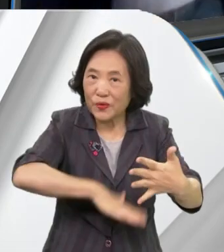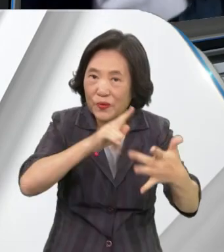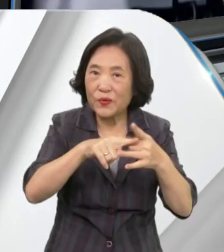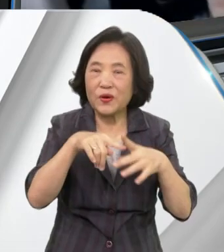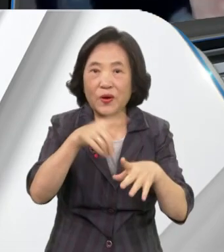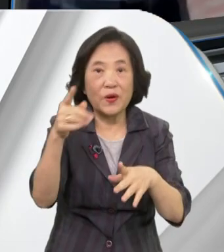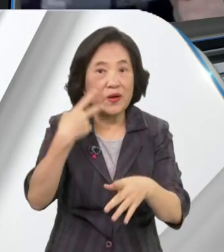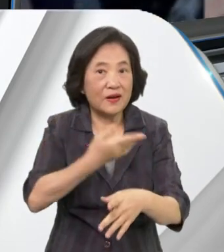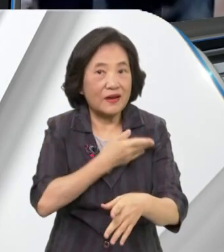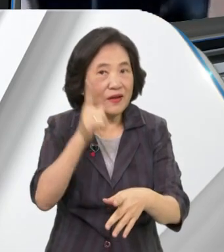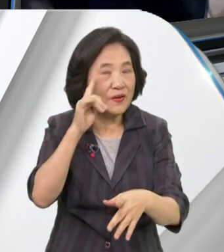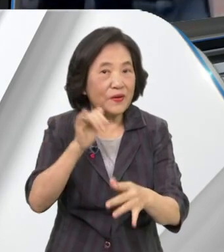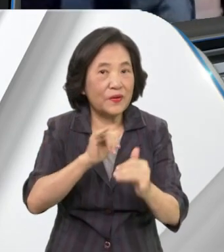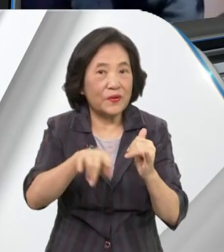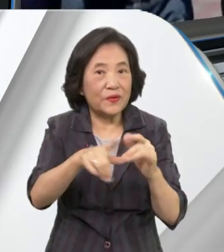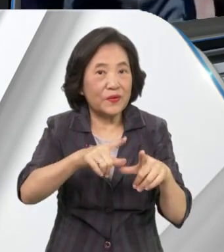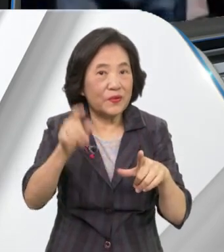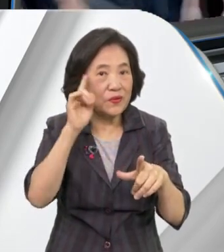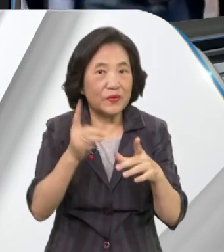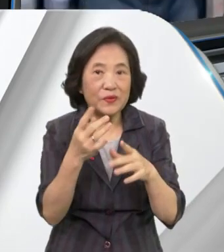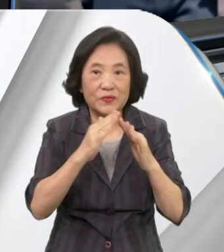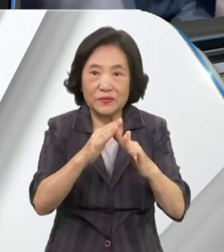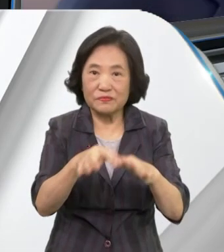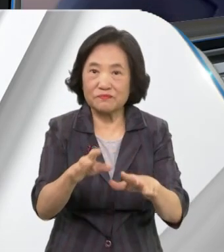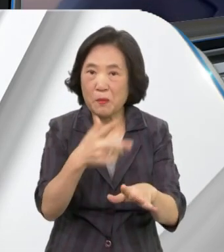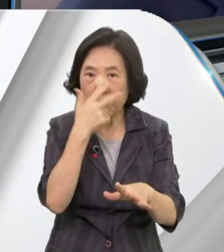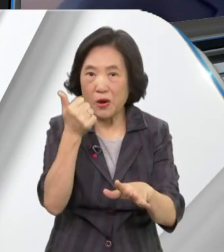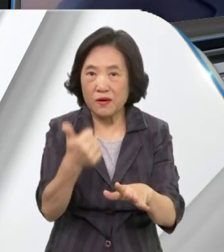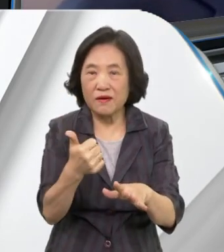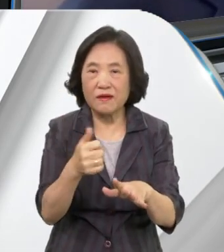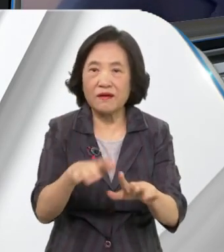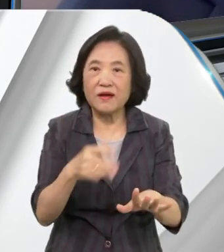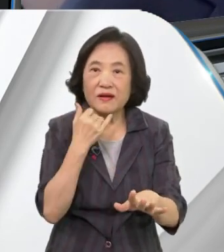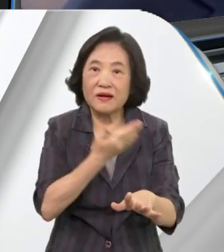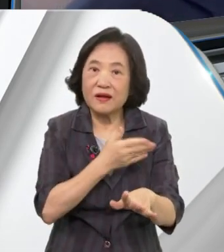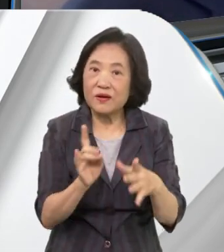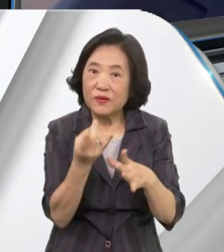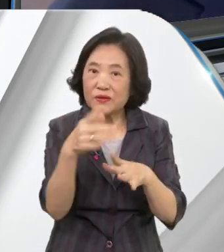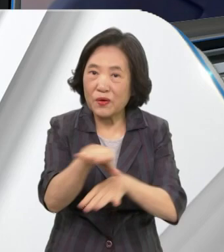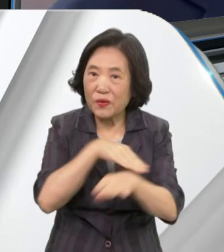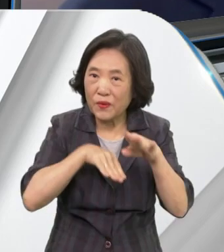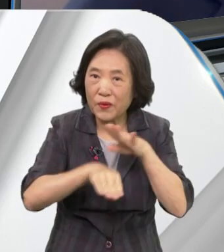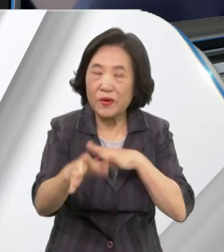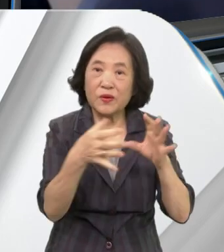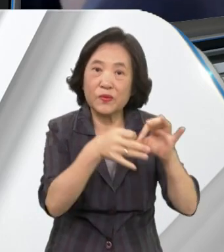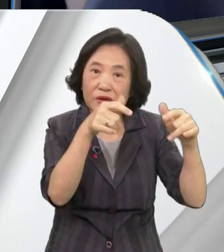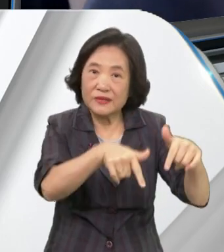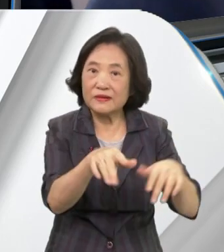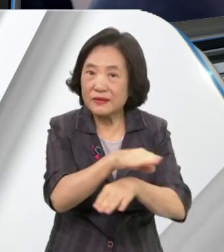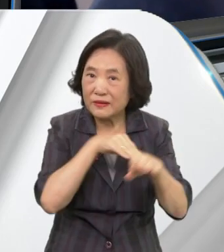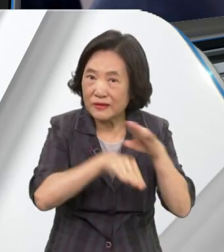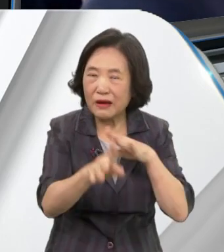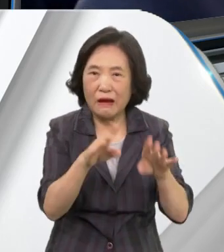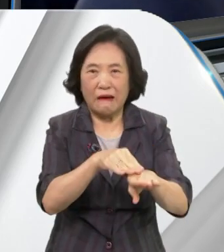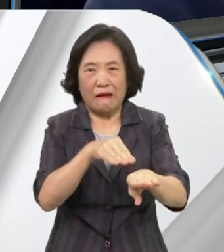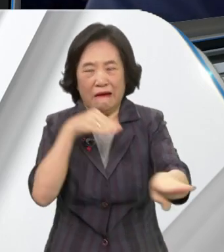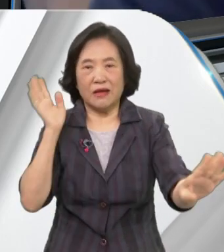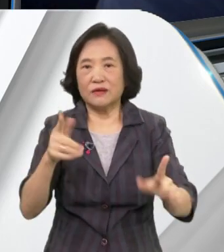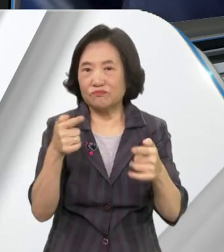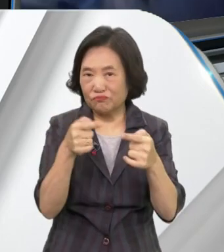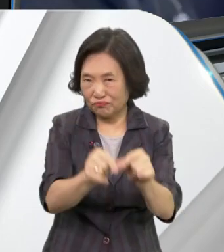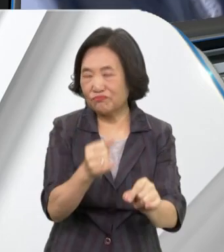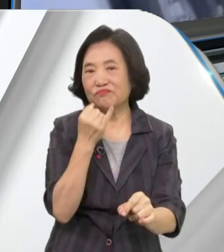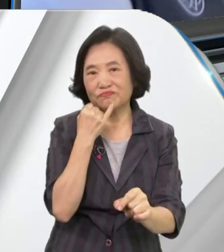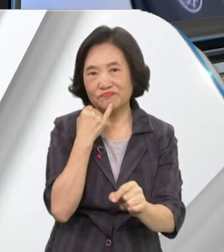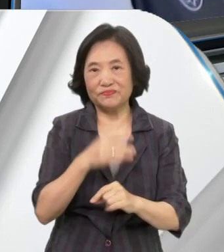库，增加燃起了龙潭市区的利便性。亚洲的修改龙潭搞流脱，那关系搞流脱，